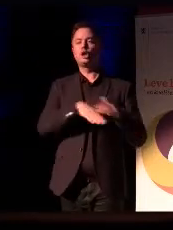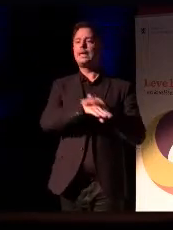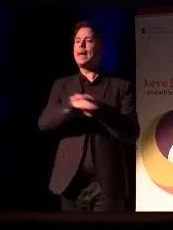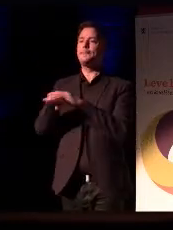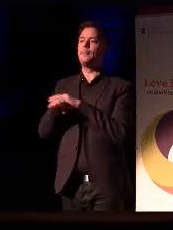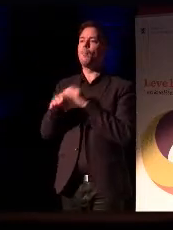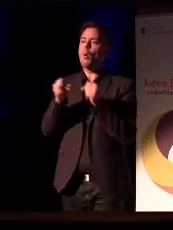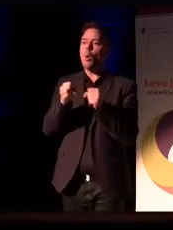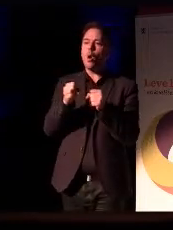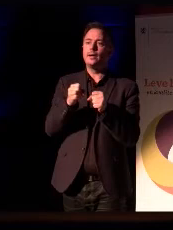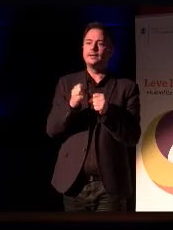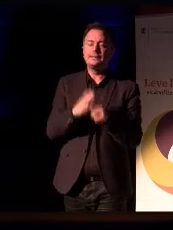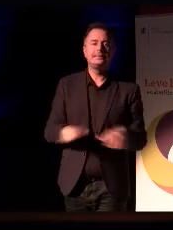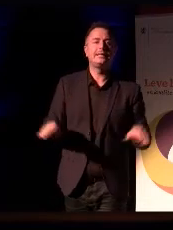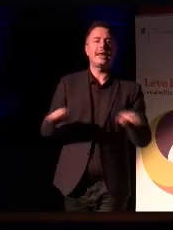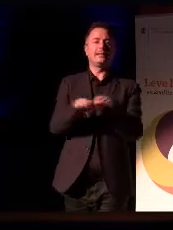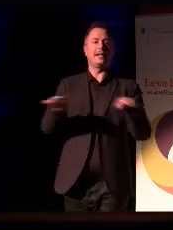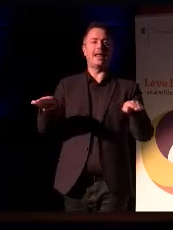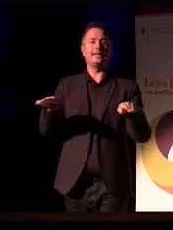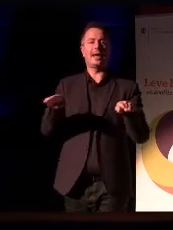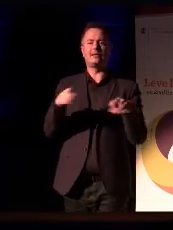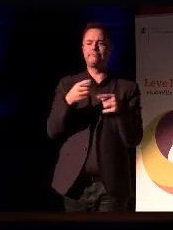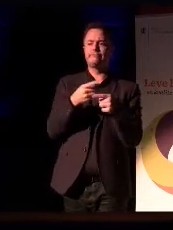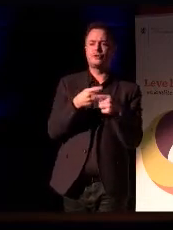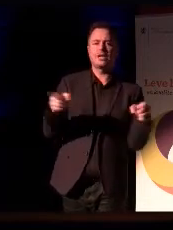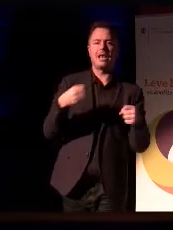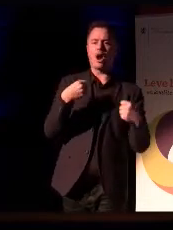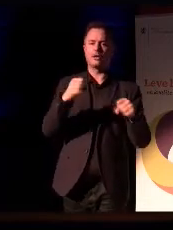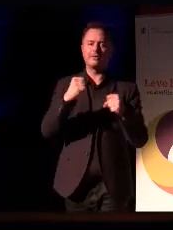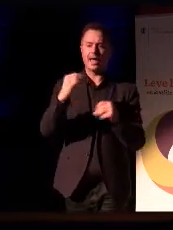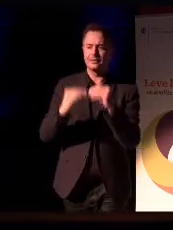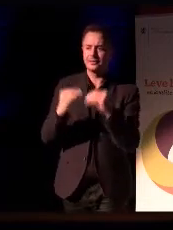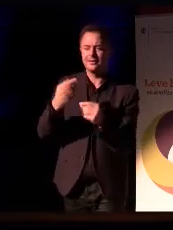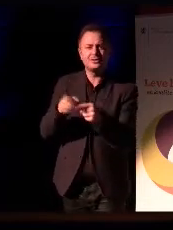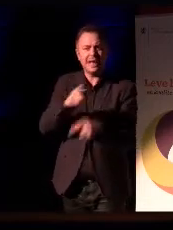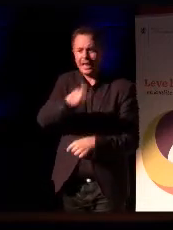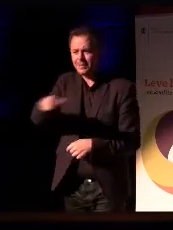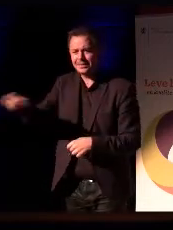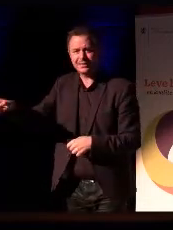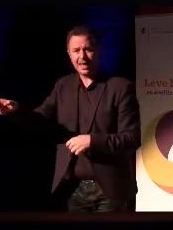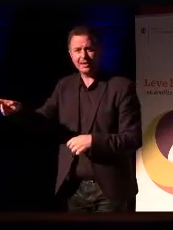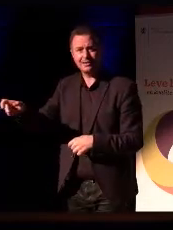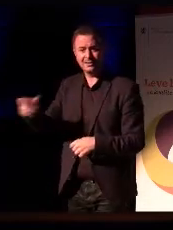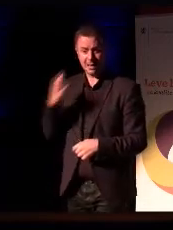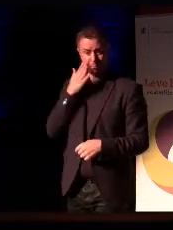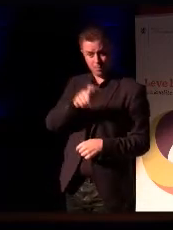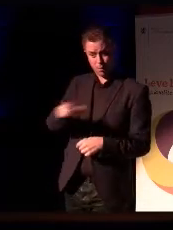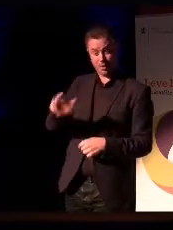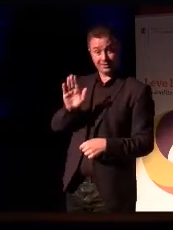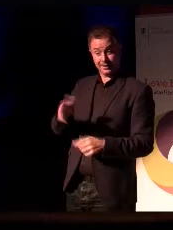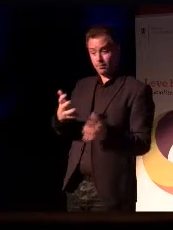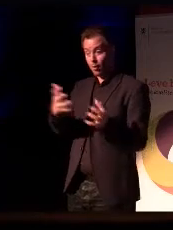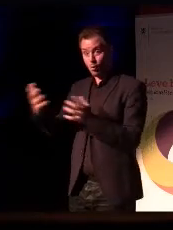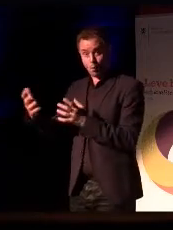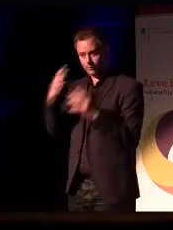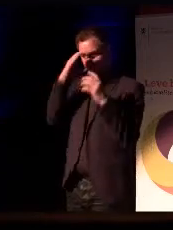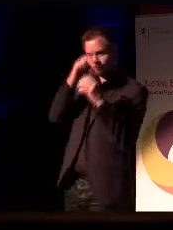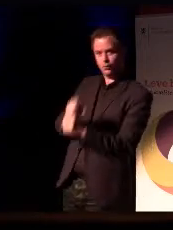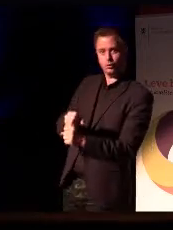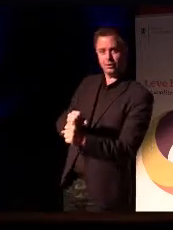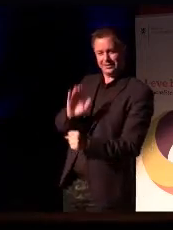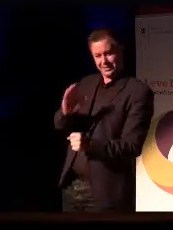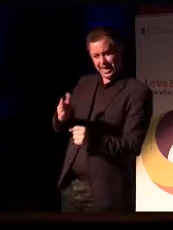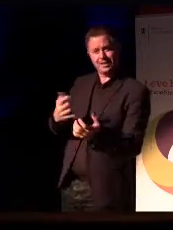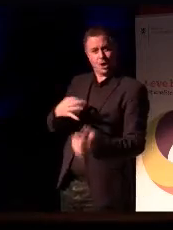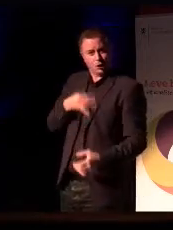ulike aktiviteter for ulike mennesker. Det beboernes behov som skal stå I sentrum. Deres ønsker,